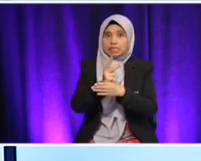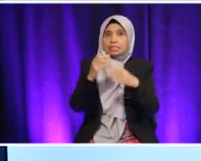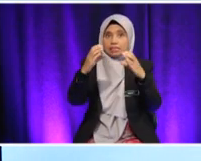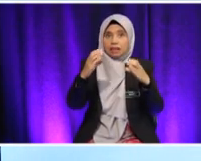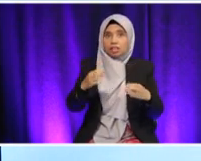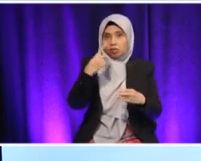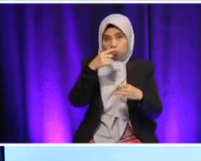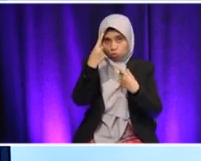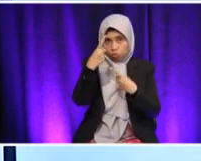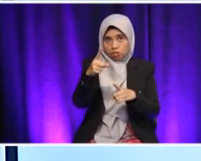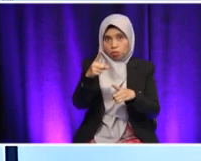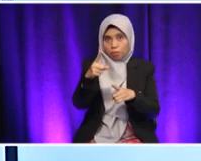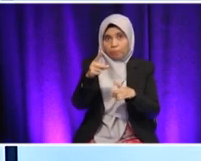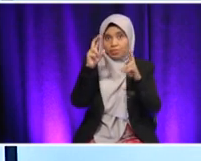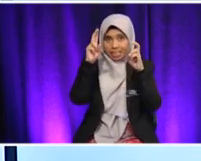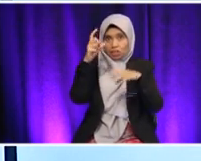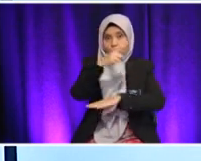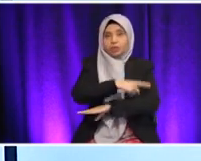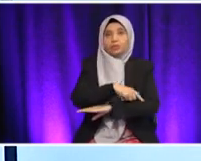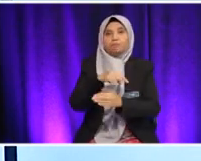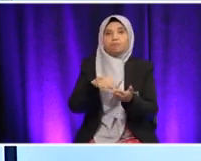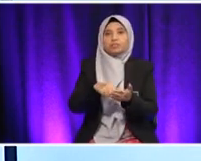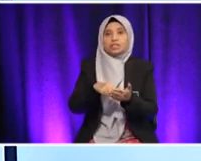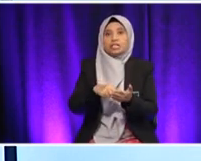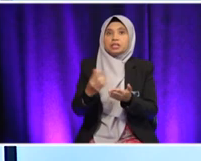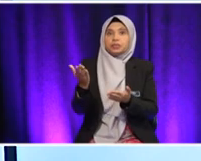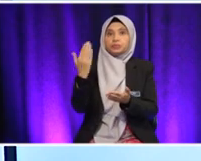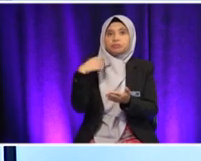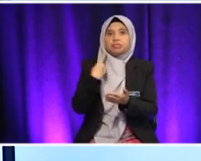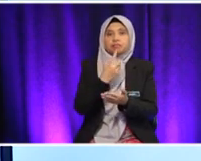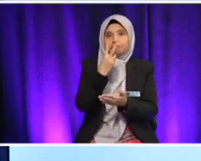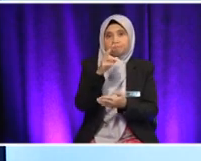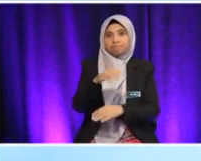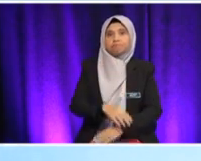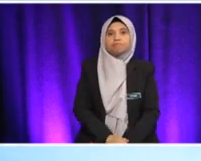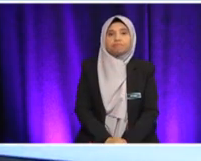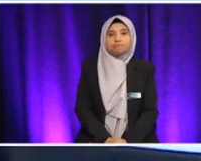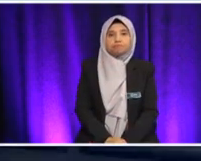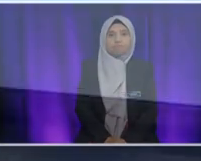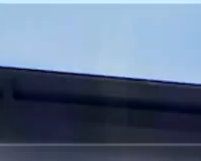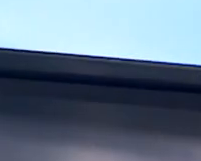menjawab bagi tajuk kita pada hari ini tetapi sebelum itu jong ki tengok profil guru